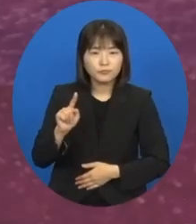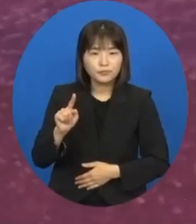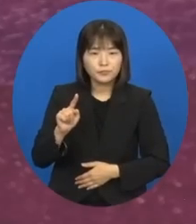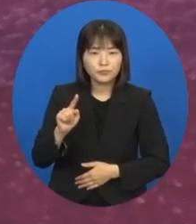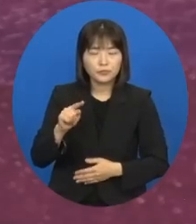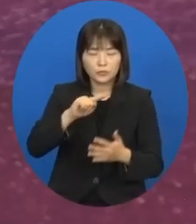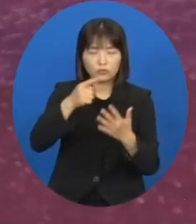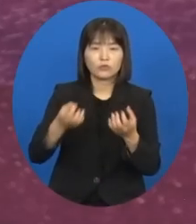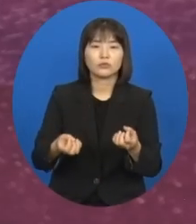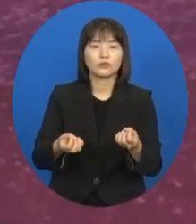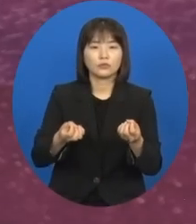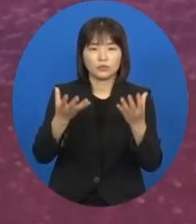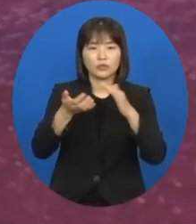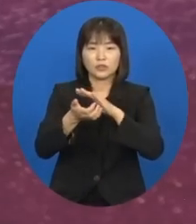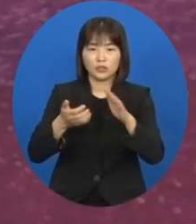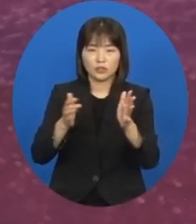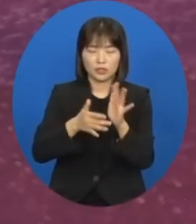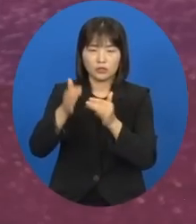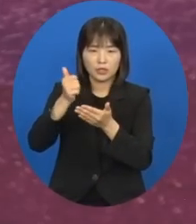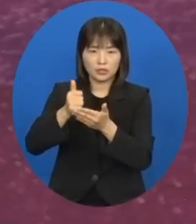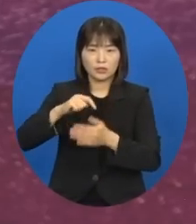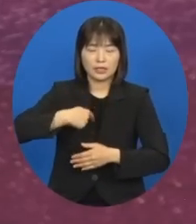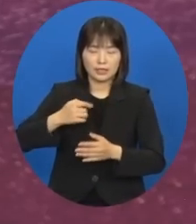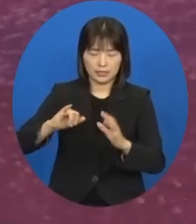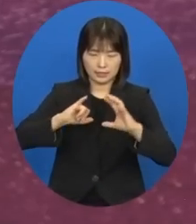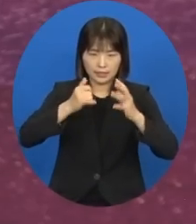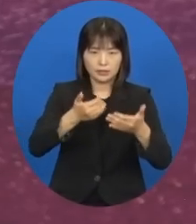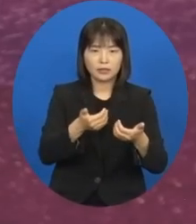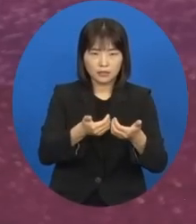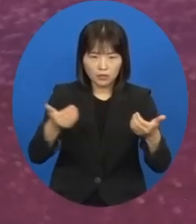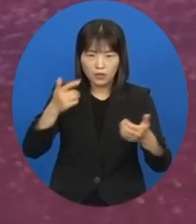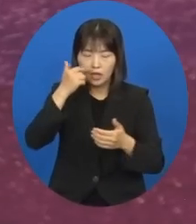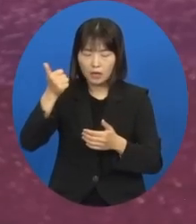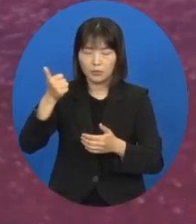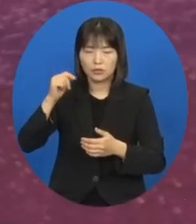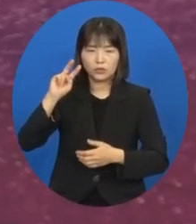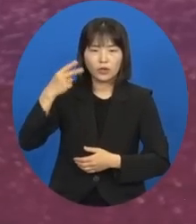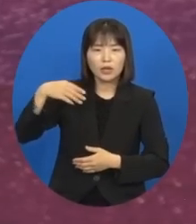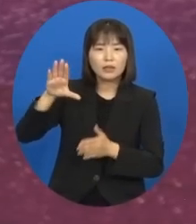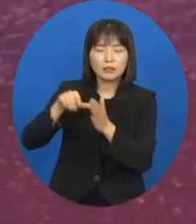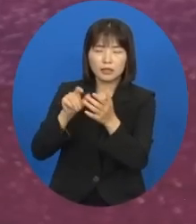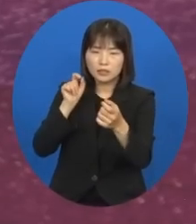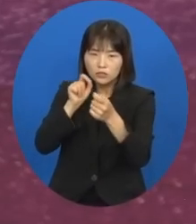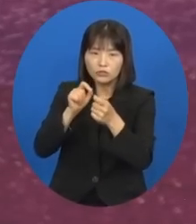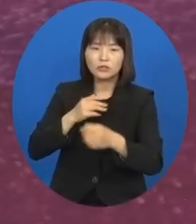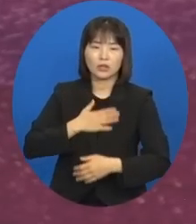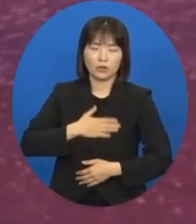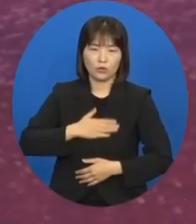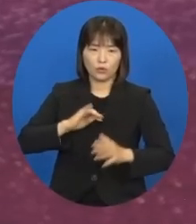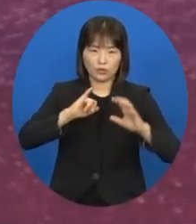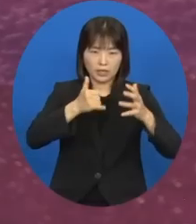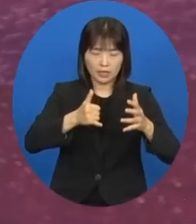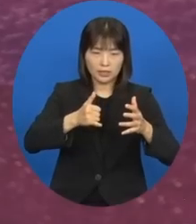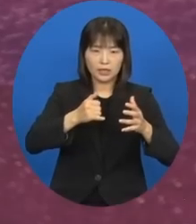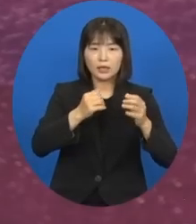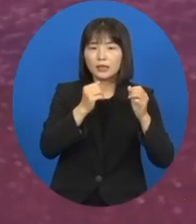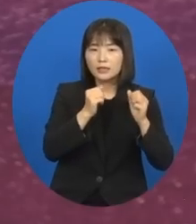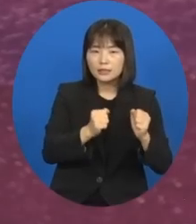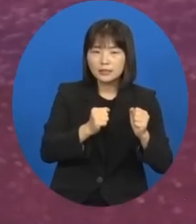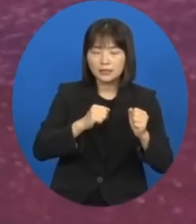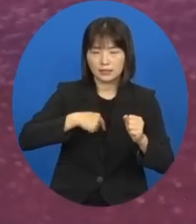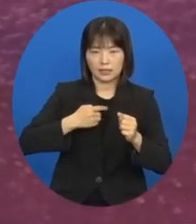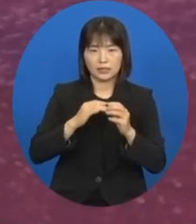유월절 전에 예수께서 자기가 세상을 떠나 아버지께로 돌아갈 때가 이룬 줄 아시고 세상에 있는 자기